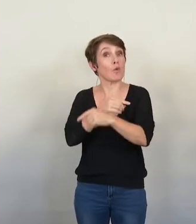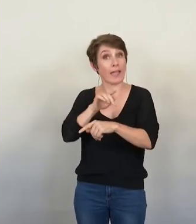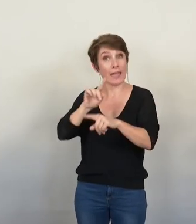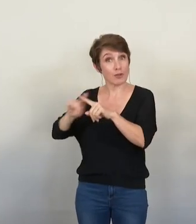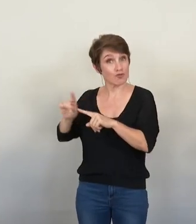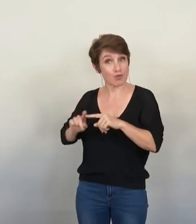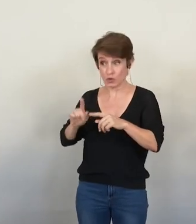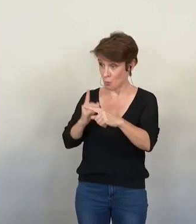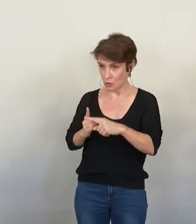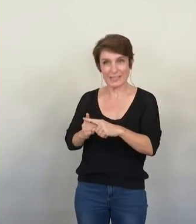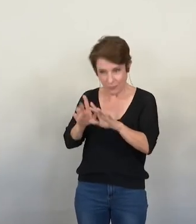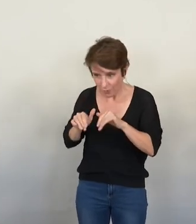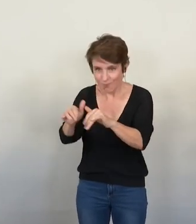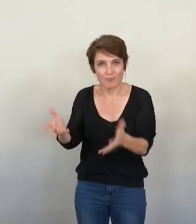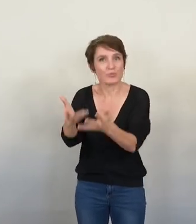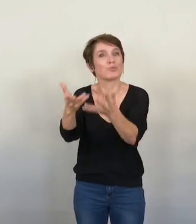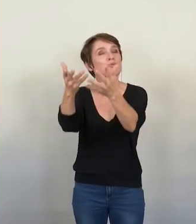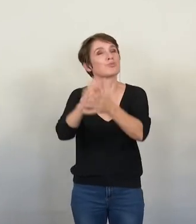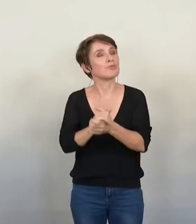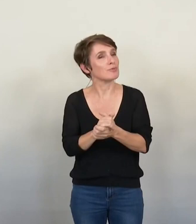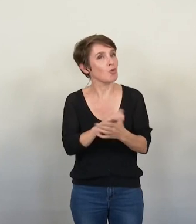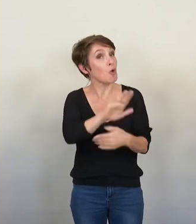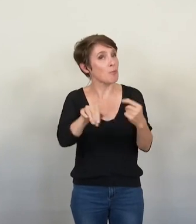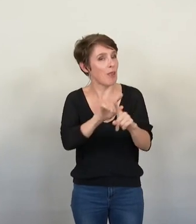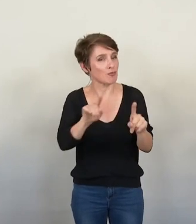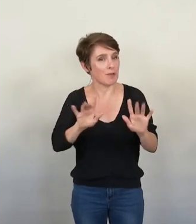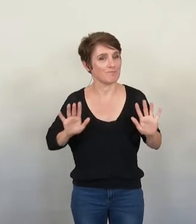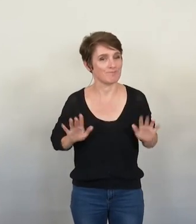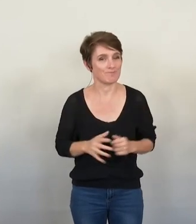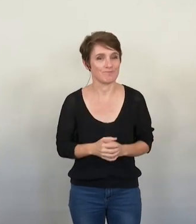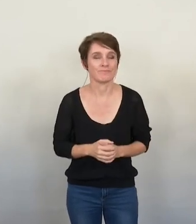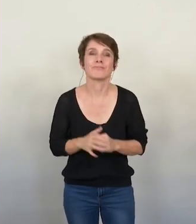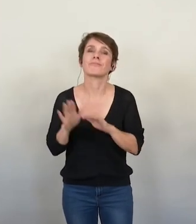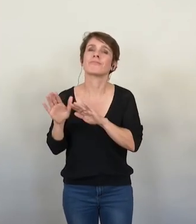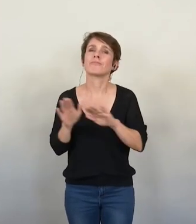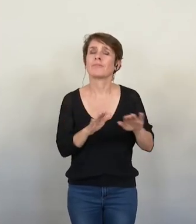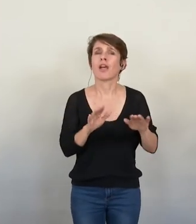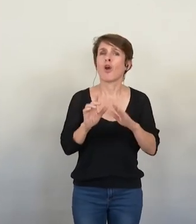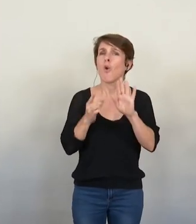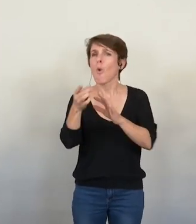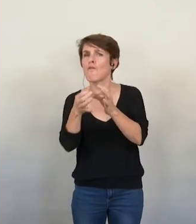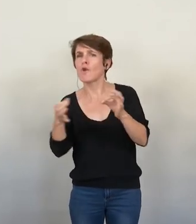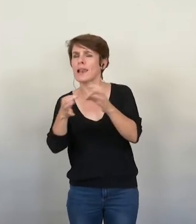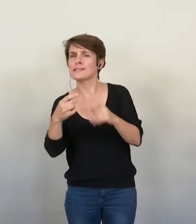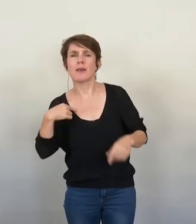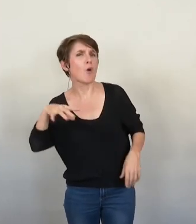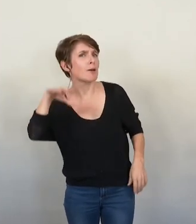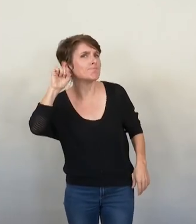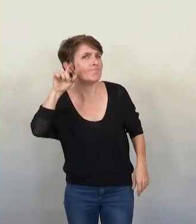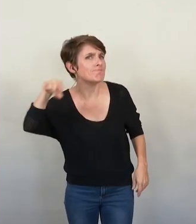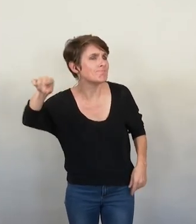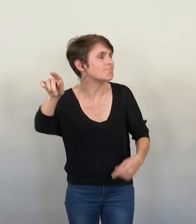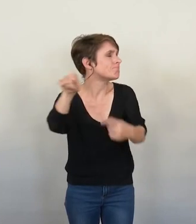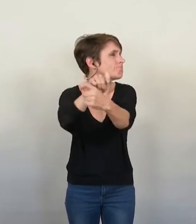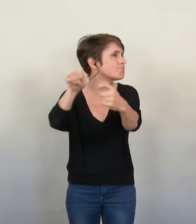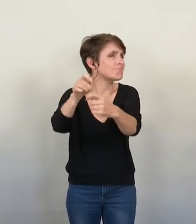faudrait pas confondre les deux j'ai entendu des choses qui du côté du du fond de la salle là qui m'inquiète sur la la méconnaissance en fait de